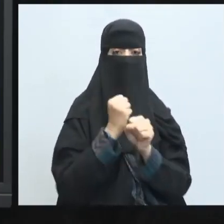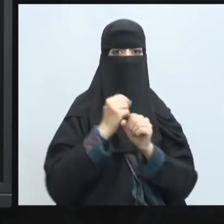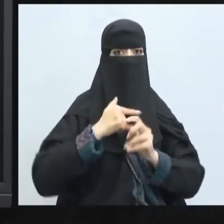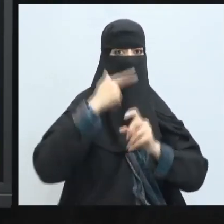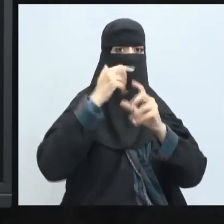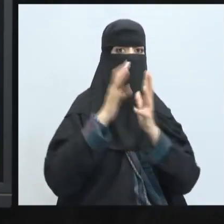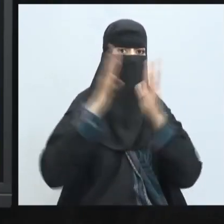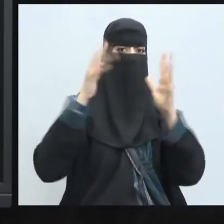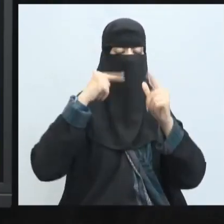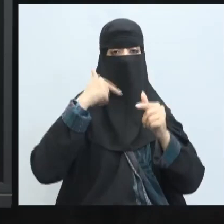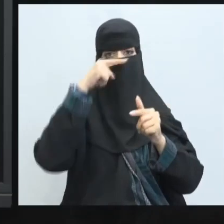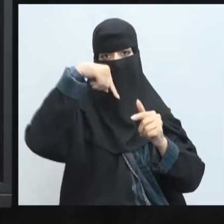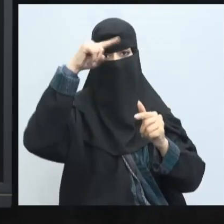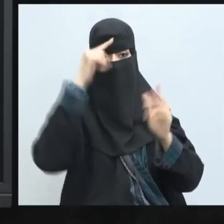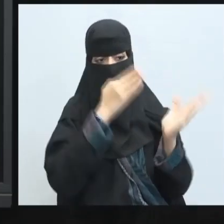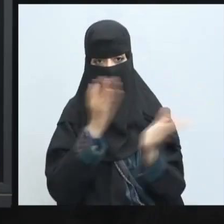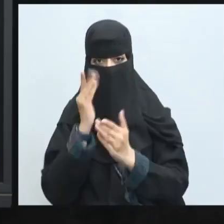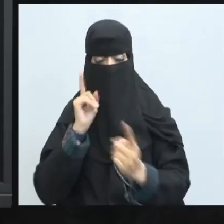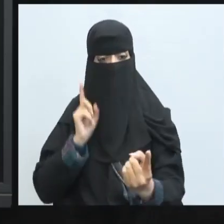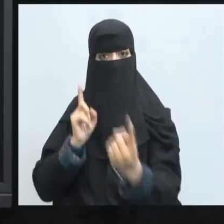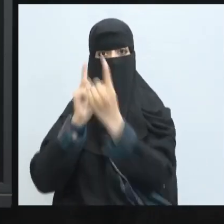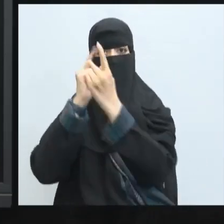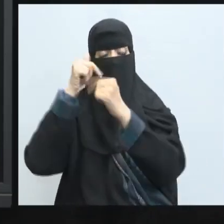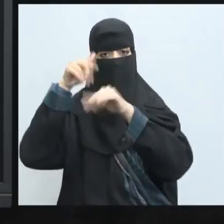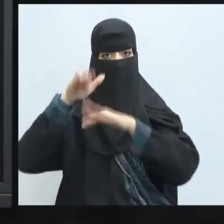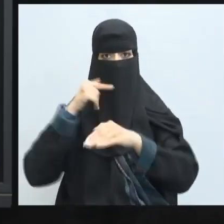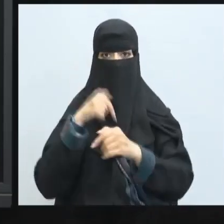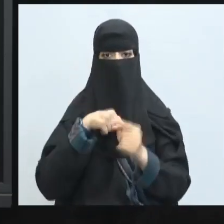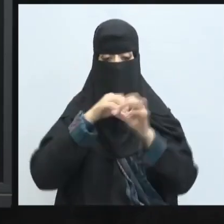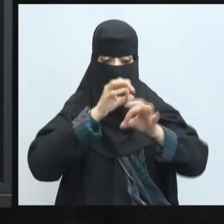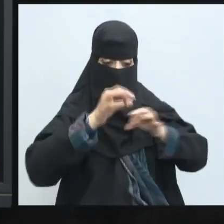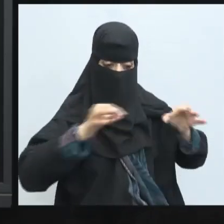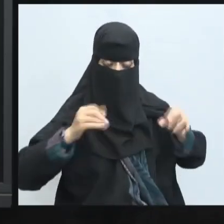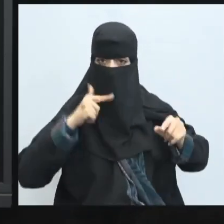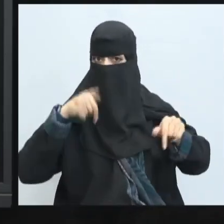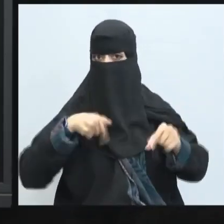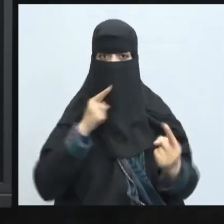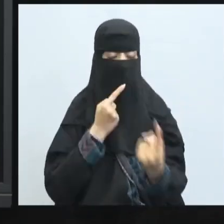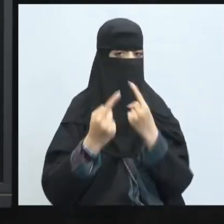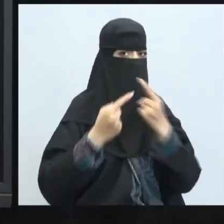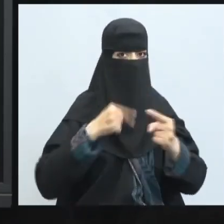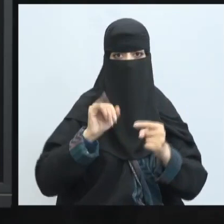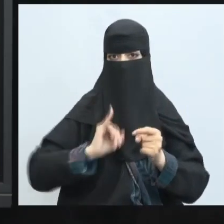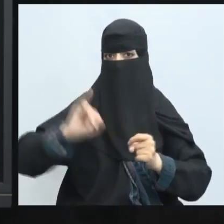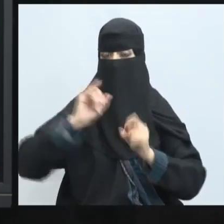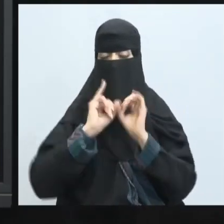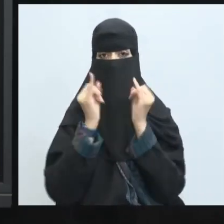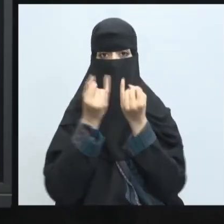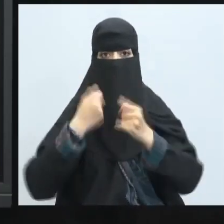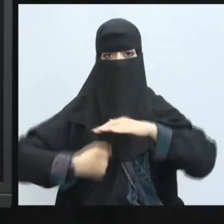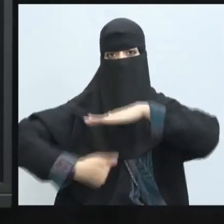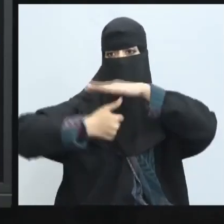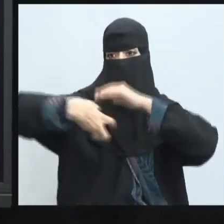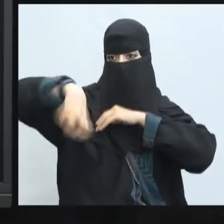الكبيره كمثلا الزيارات كاستقم او وضع الخطط الاستراتيجيه مناقشه المنظمه او رؤساء